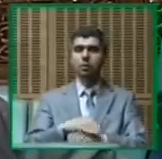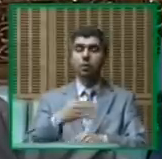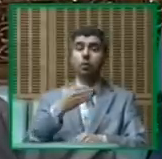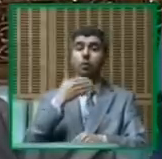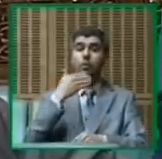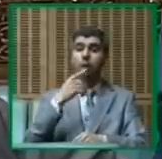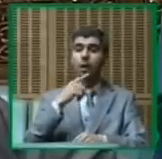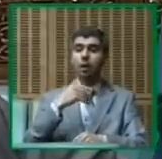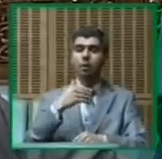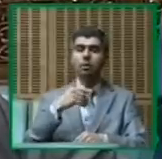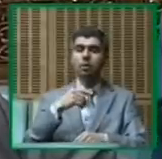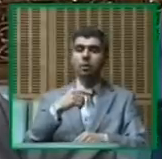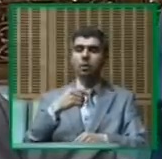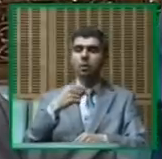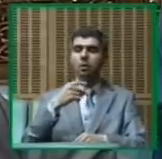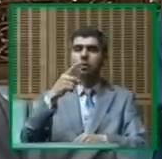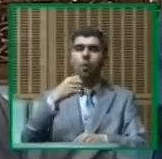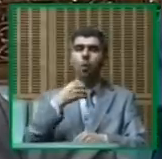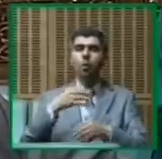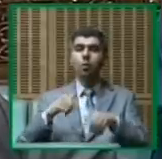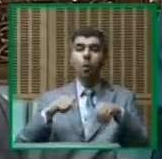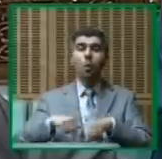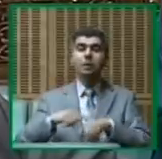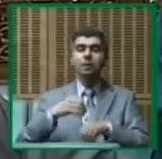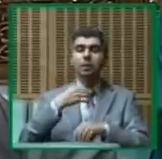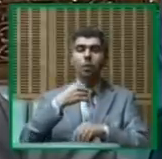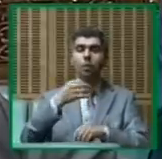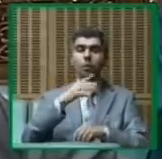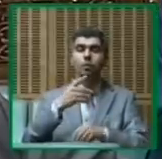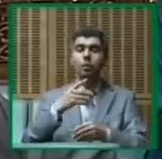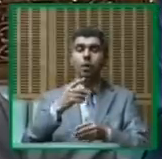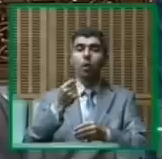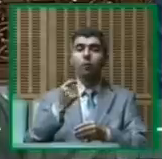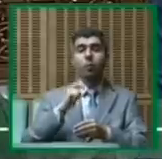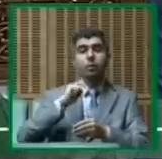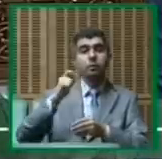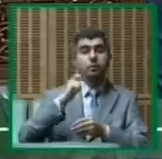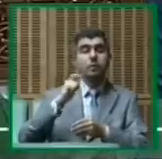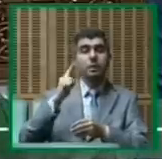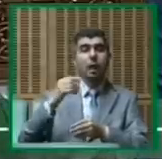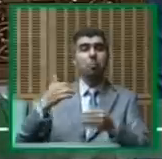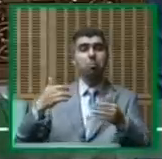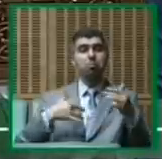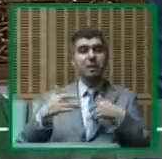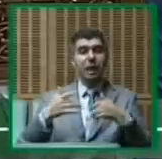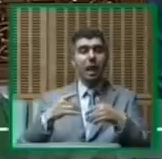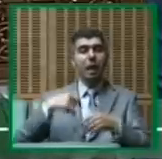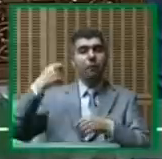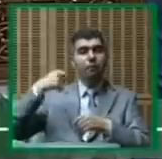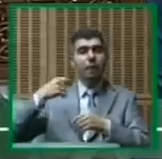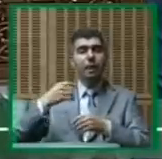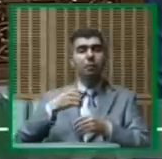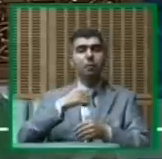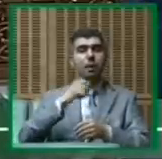السيد الوزير، ماذا أعددتم للنهوض بتحسين أوضاع المادية والمعنوية للفنانين المغاربة بصفة عامة حتى يؤدوا